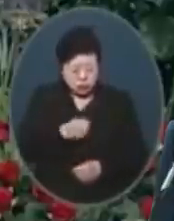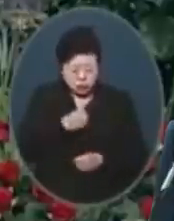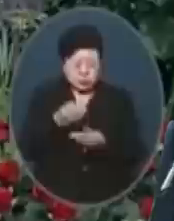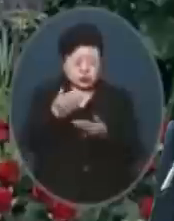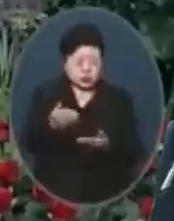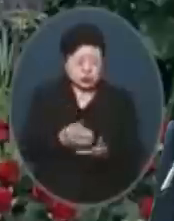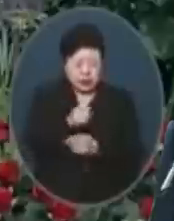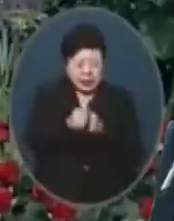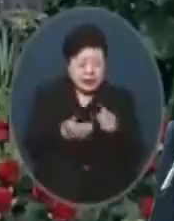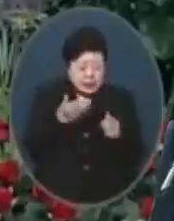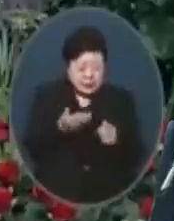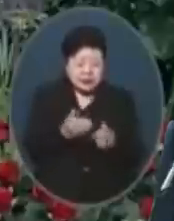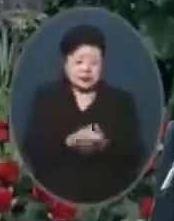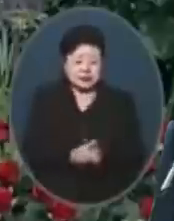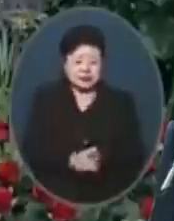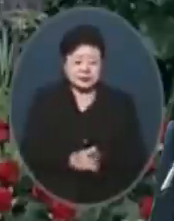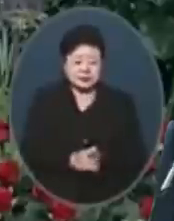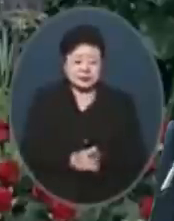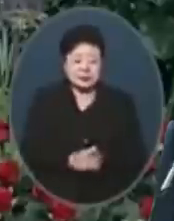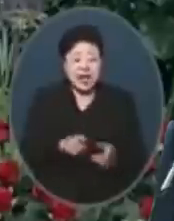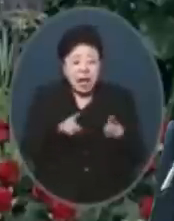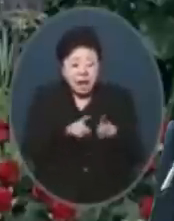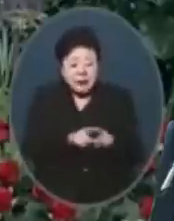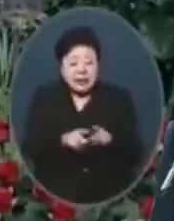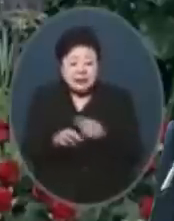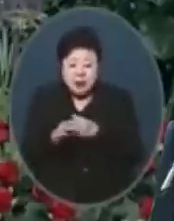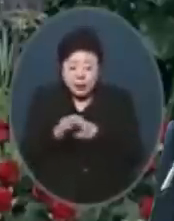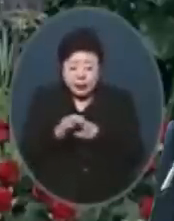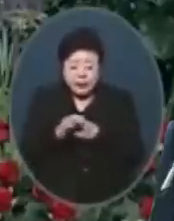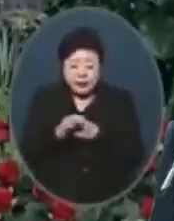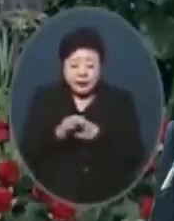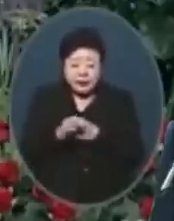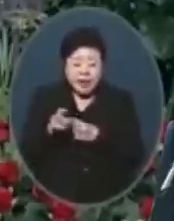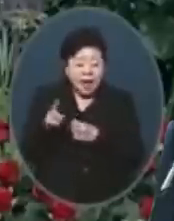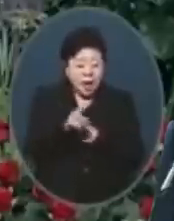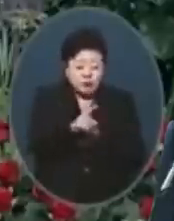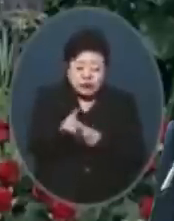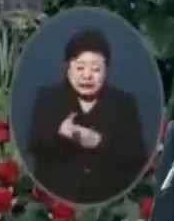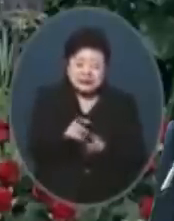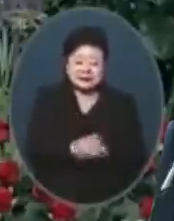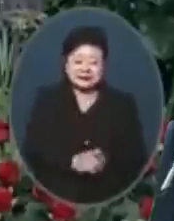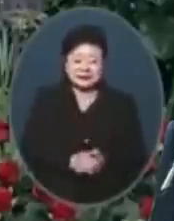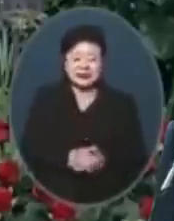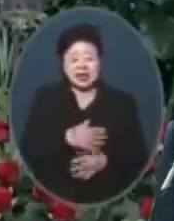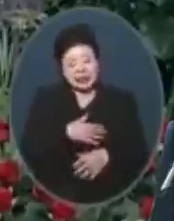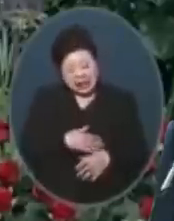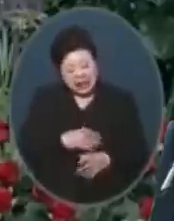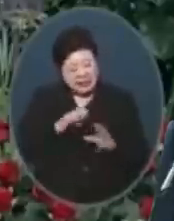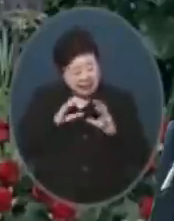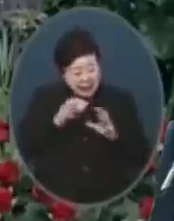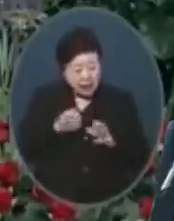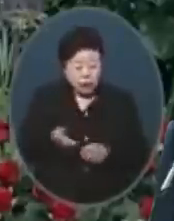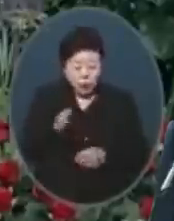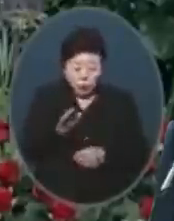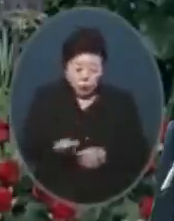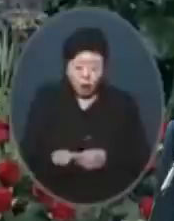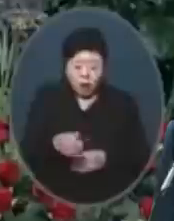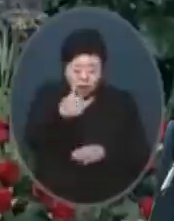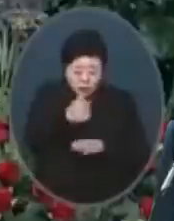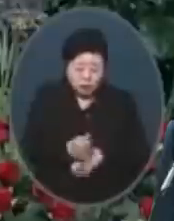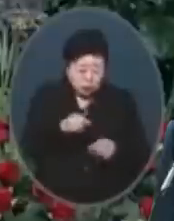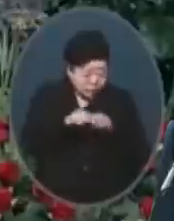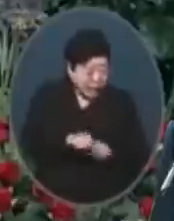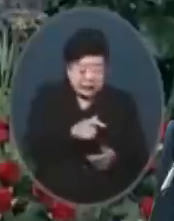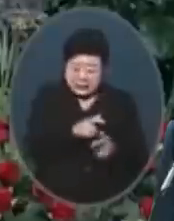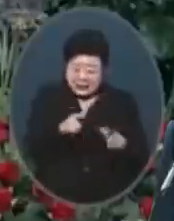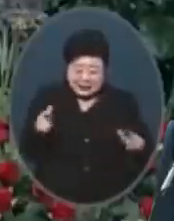그러므로 하나님께서 함께 하시면 아무리 약한 국가라도 결코 망하지